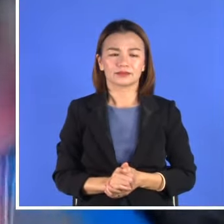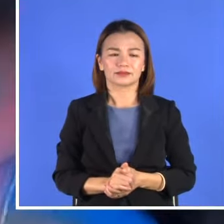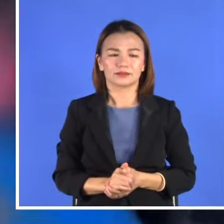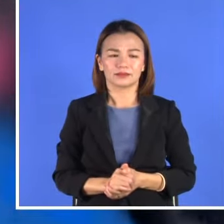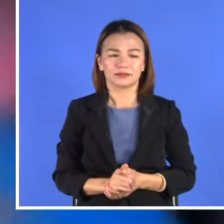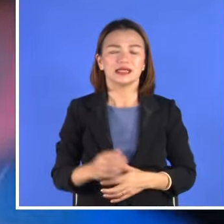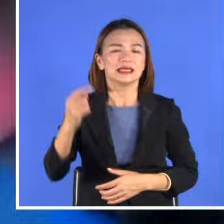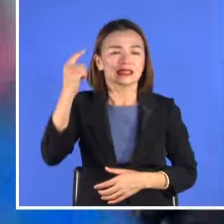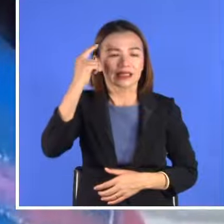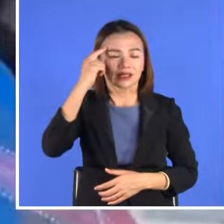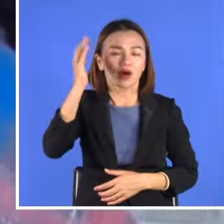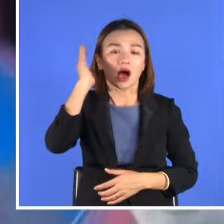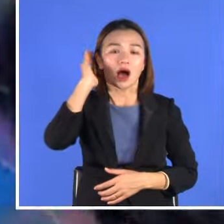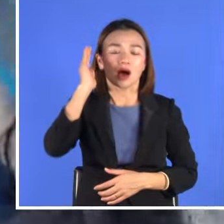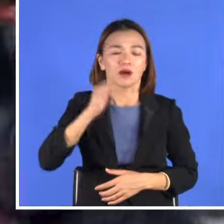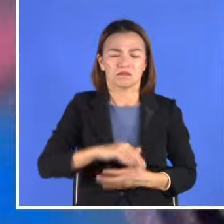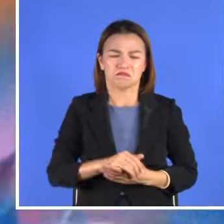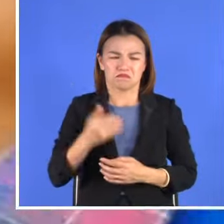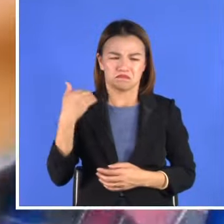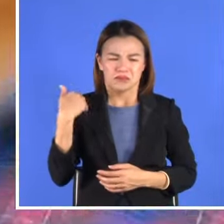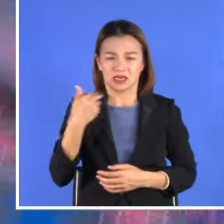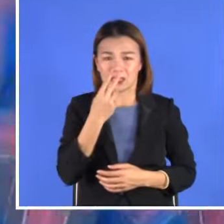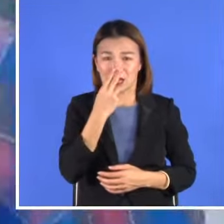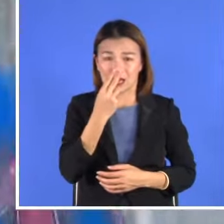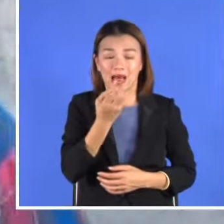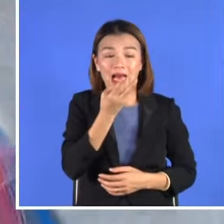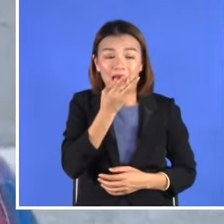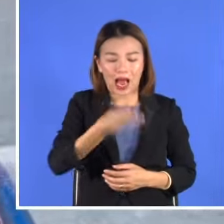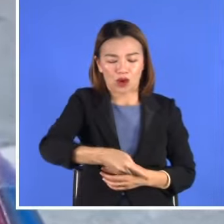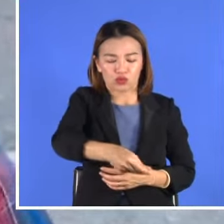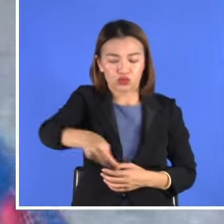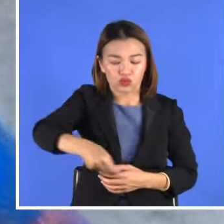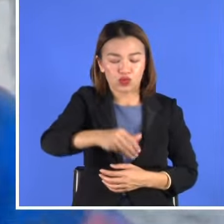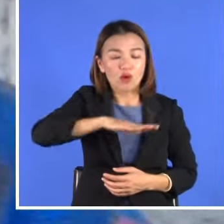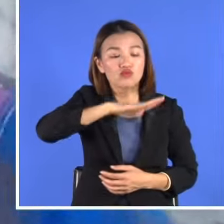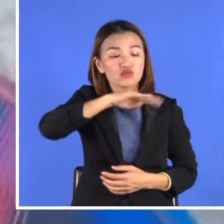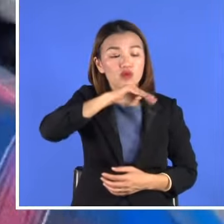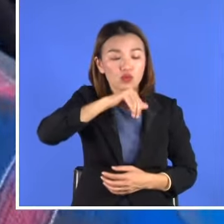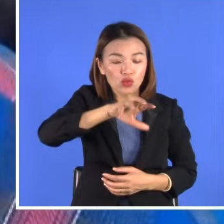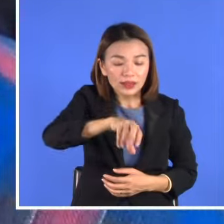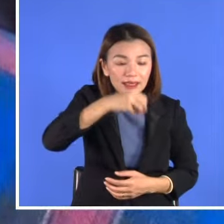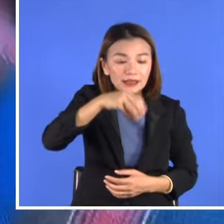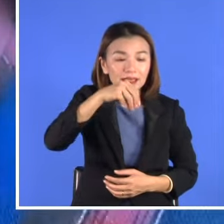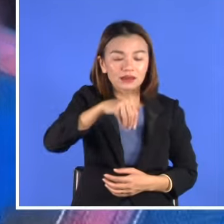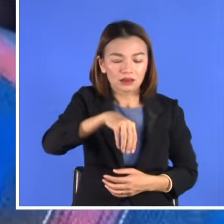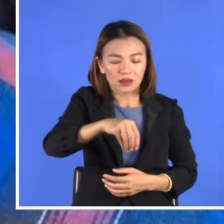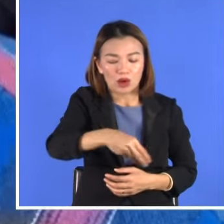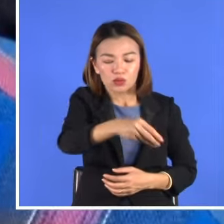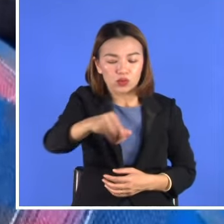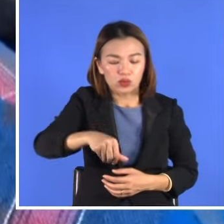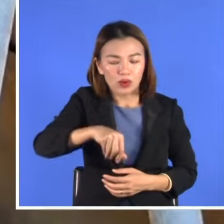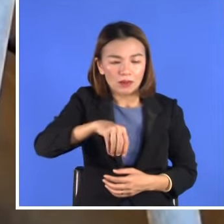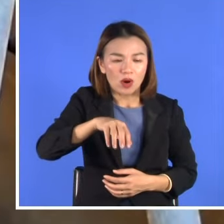หลอกล่อให้หมูกินน่ะค่ะเพราะว่าจุดเกิดเหตุเนี่ยเห็นรำข้าวมันตกเตื่อนอยู่ในคอกด้วยนะคะเหมือนเอามาล่อพอล่อปุ๊บก็กระทำ